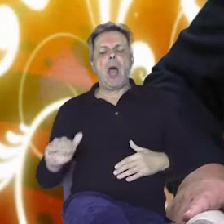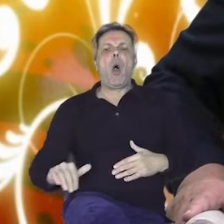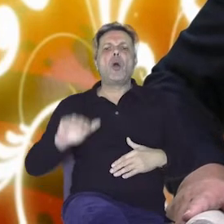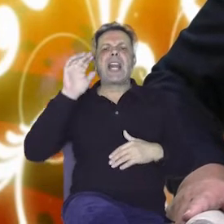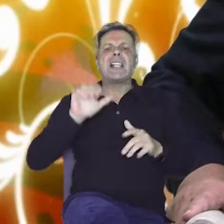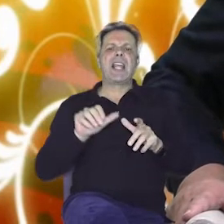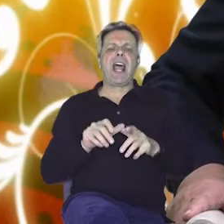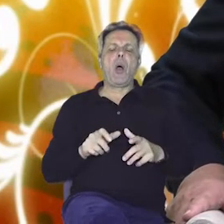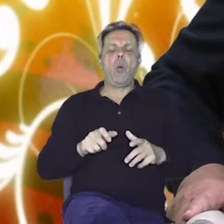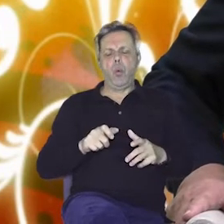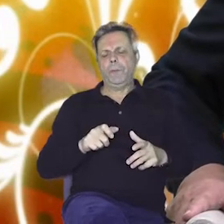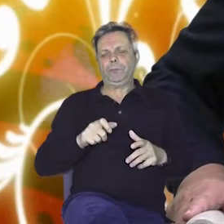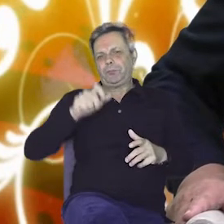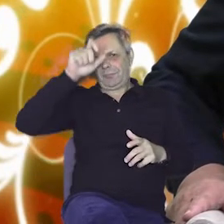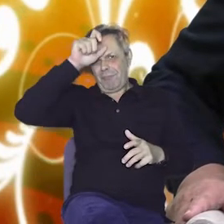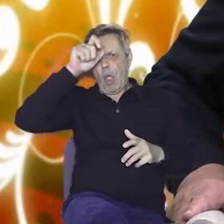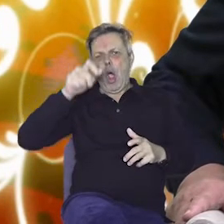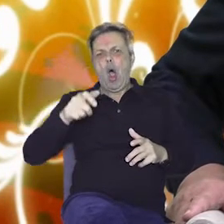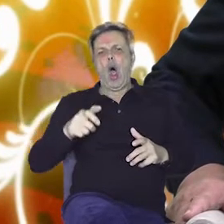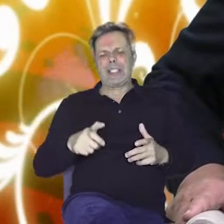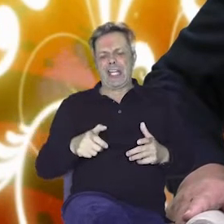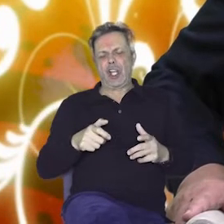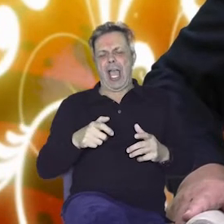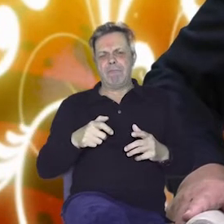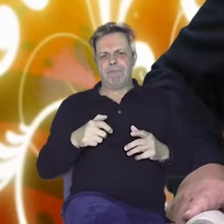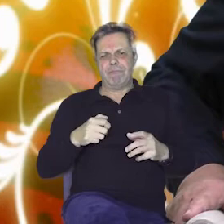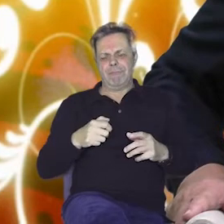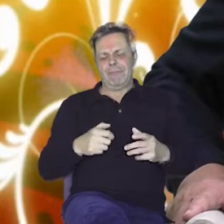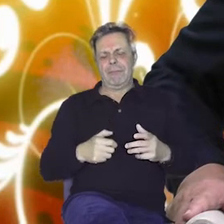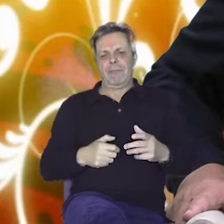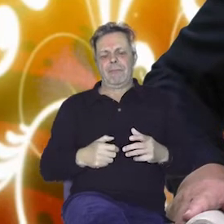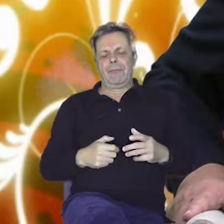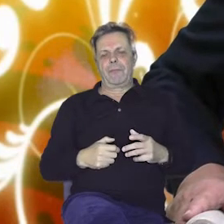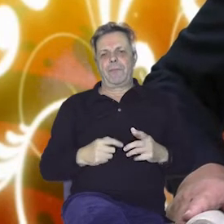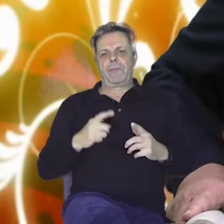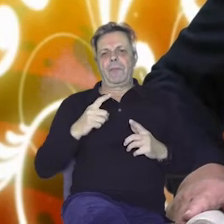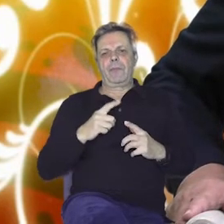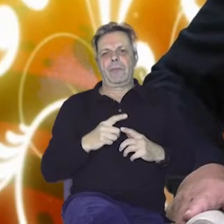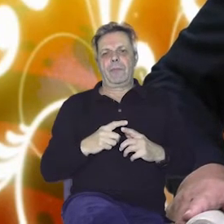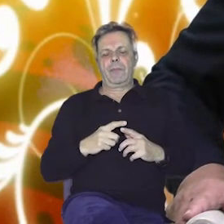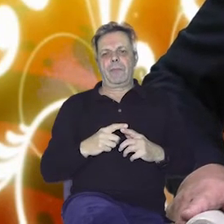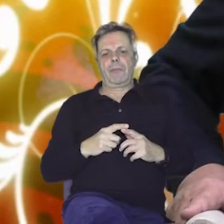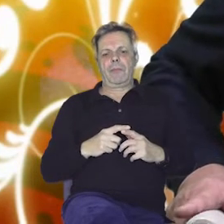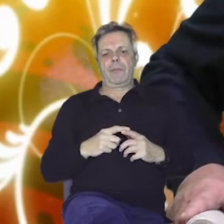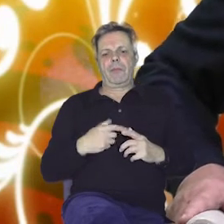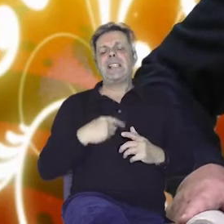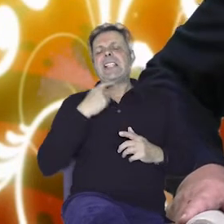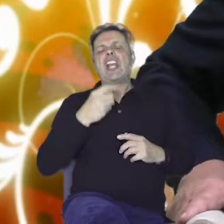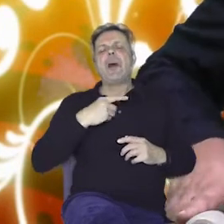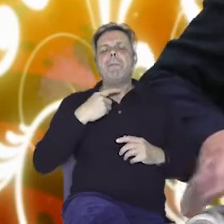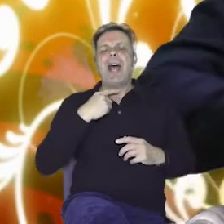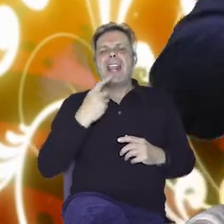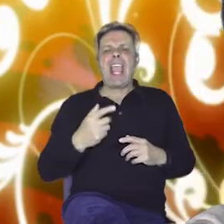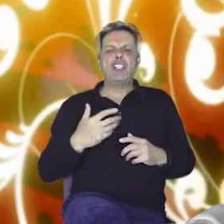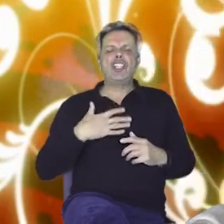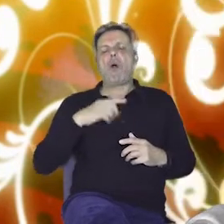Osječkoj tvrđi, ja se sjećam i riječi svog pokojnog oca, on je umro sa 50